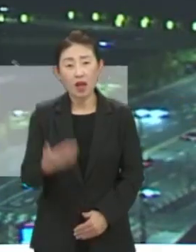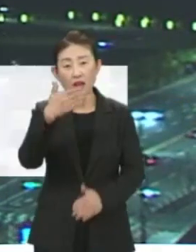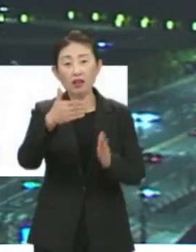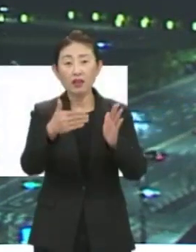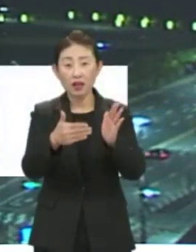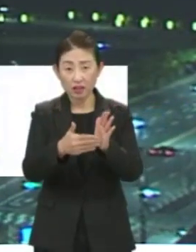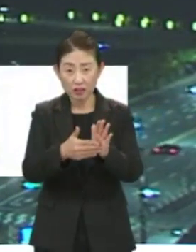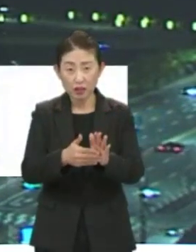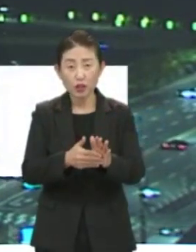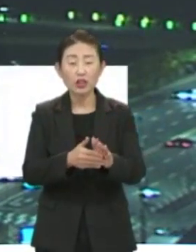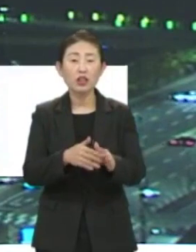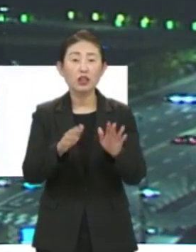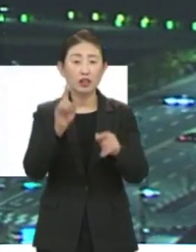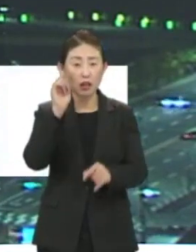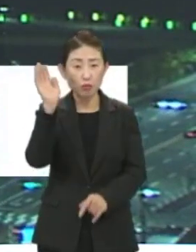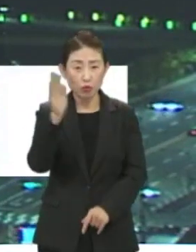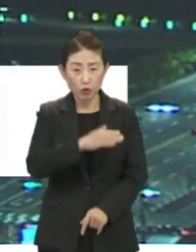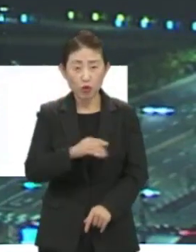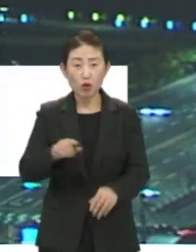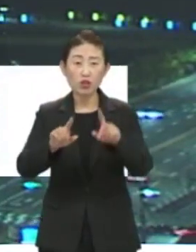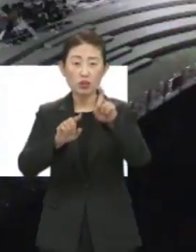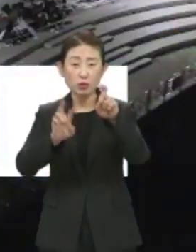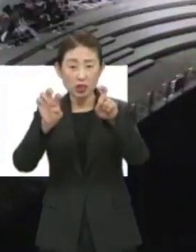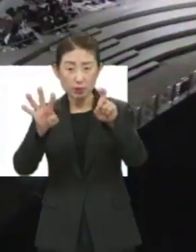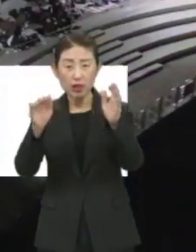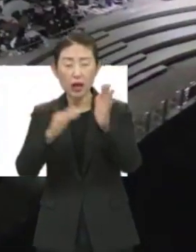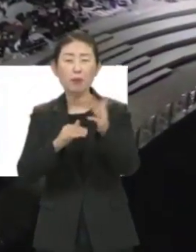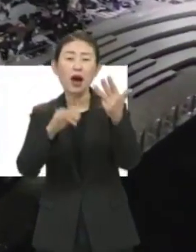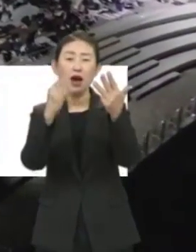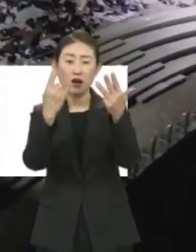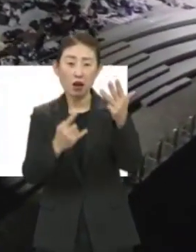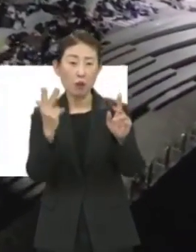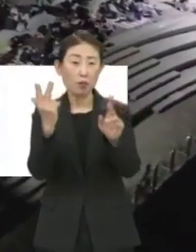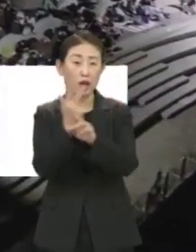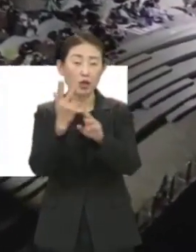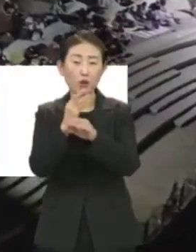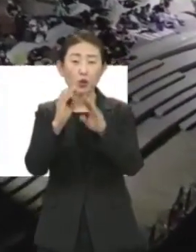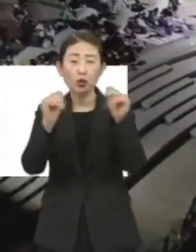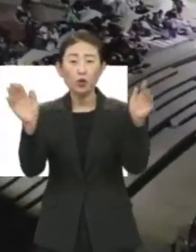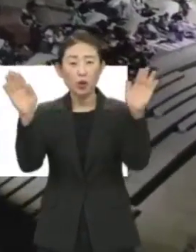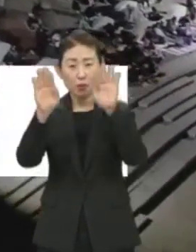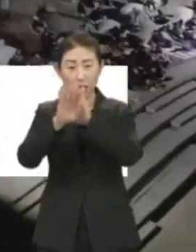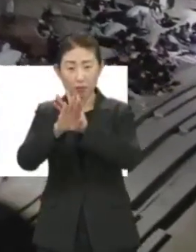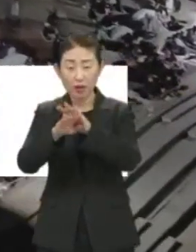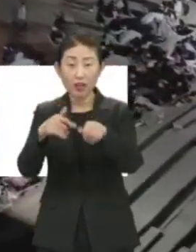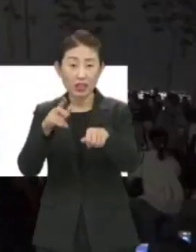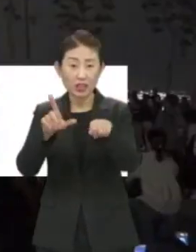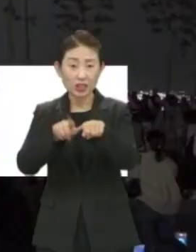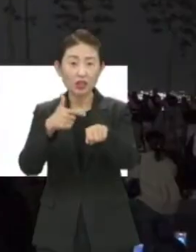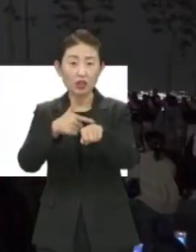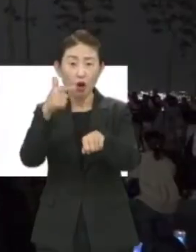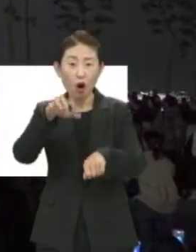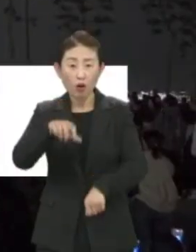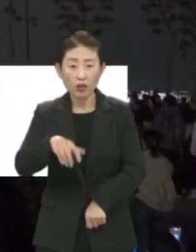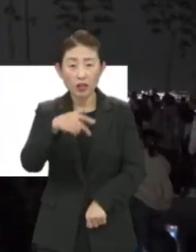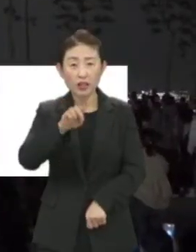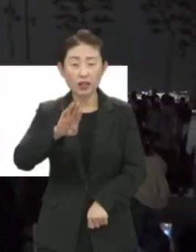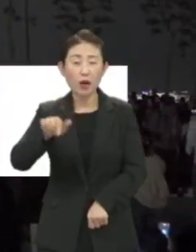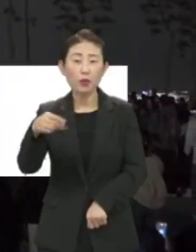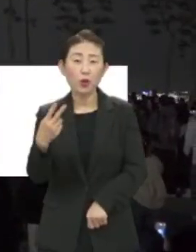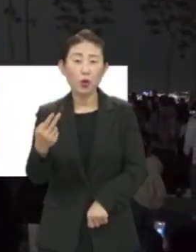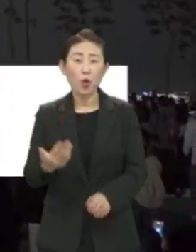당진 씨는 이번 주부터 다음 달 24일까지 8차례에 걸쳐 매주 토요일 저녁 6시 반부터 삽교 관광진의